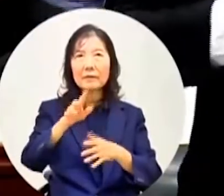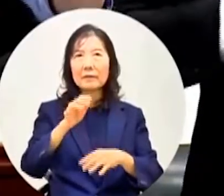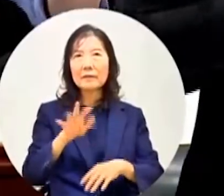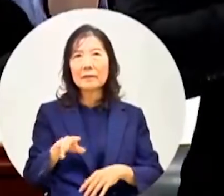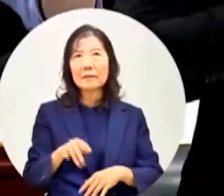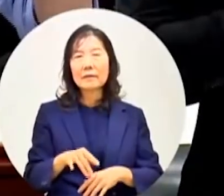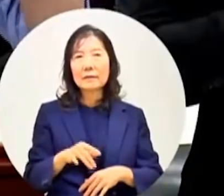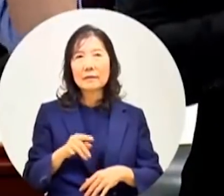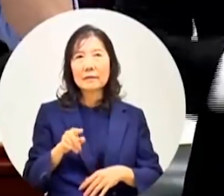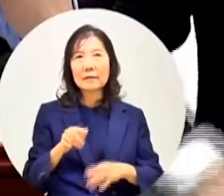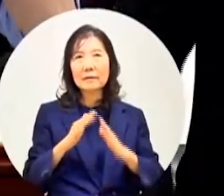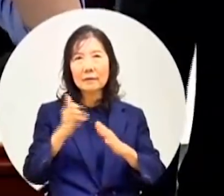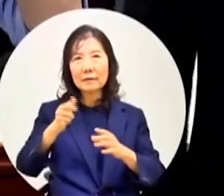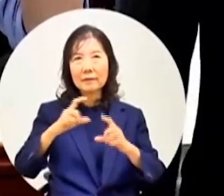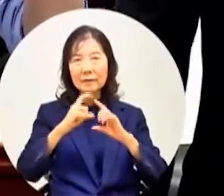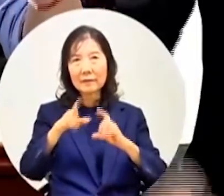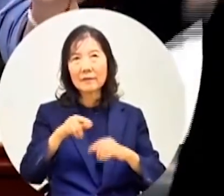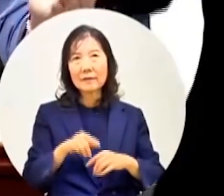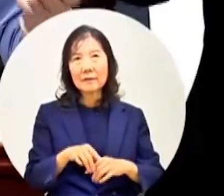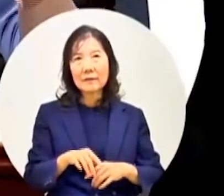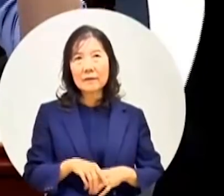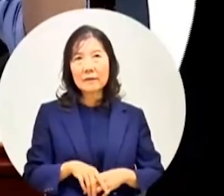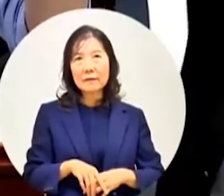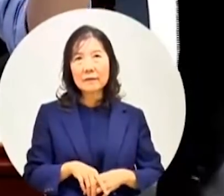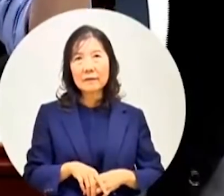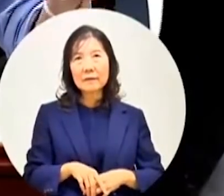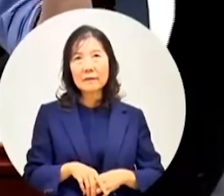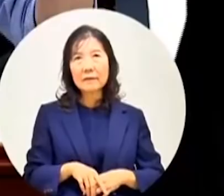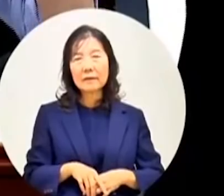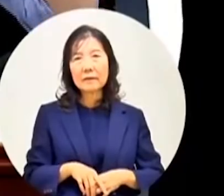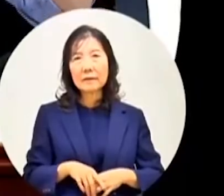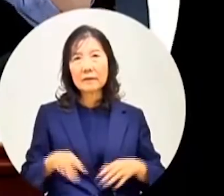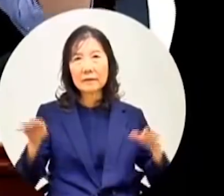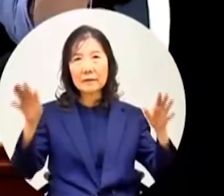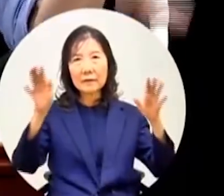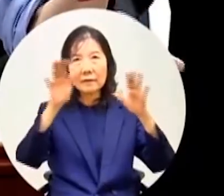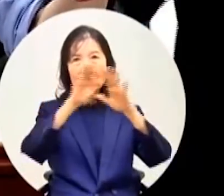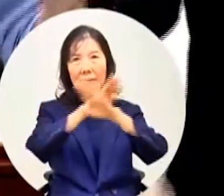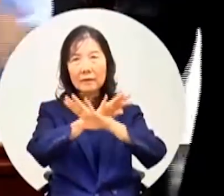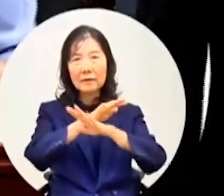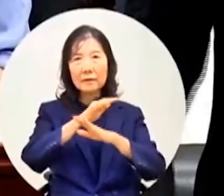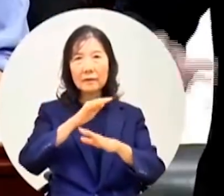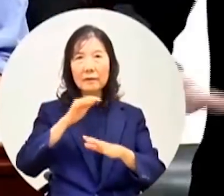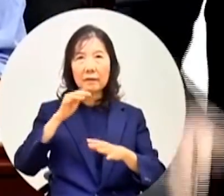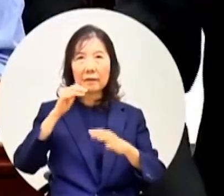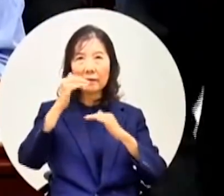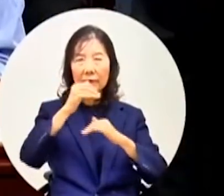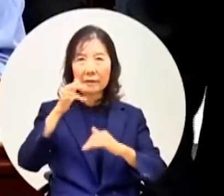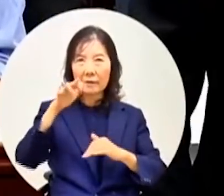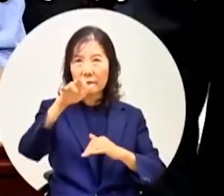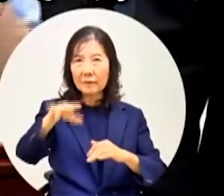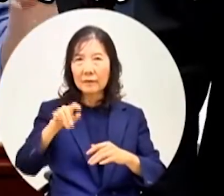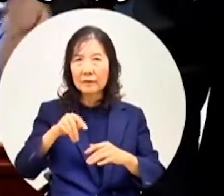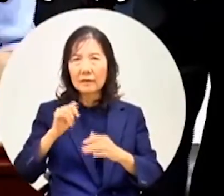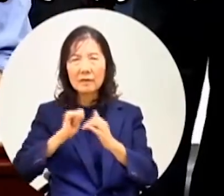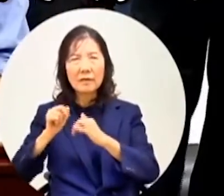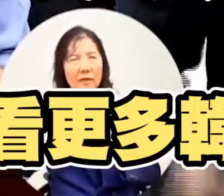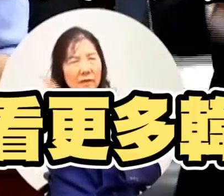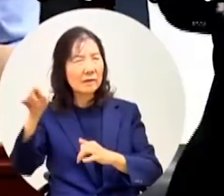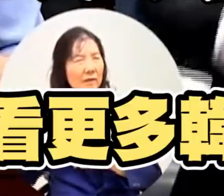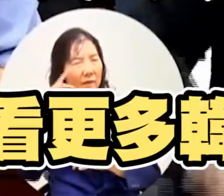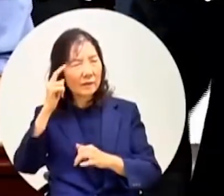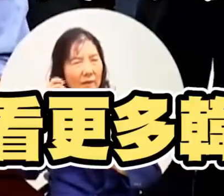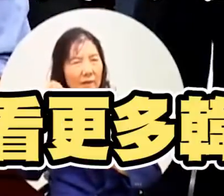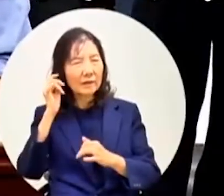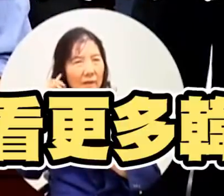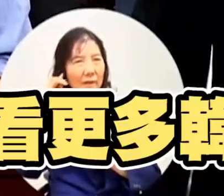么会？ 你要从这里， 你回答我。 因为 宵禁的问题要尊重小港当地的居民，因为真的很吵。 因为我讲的问题就